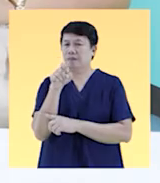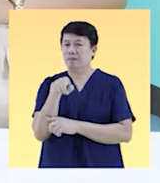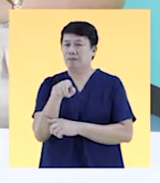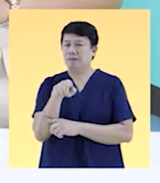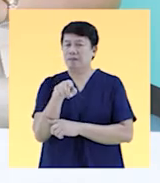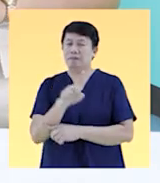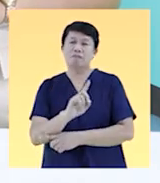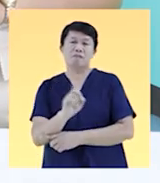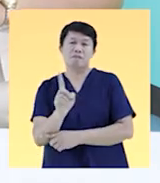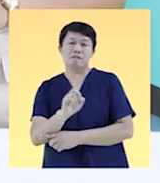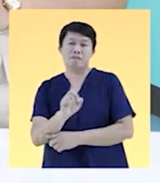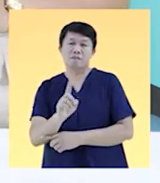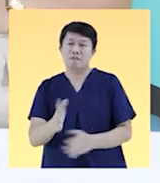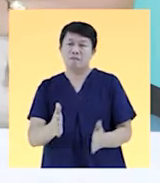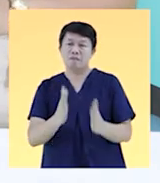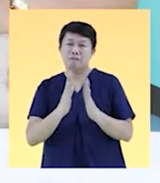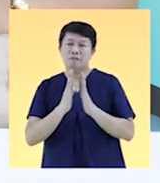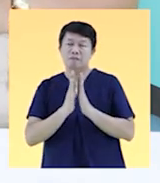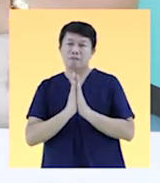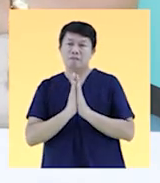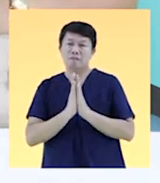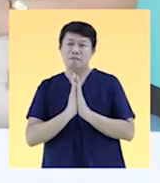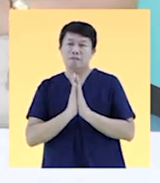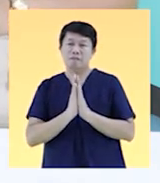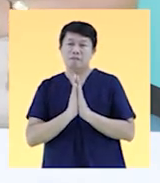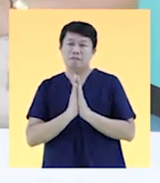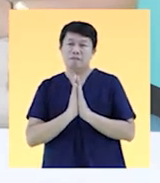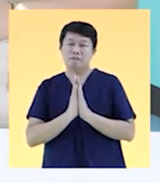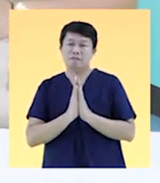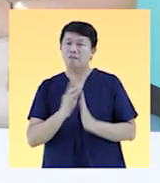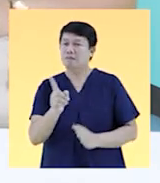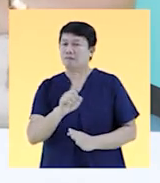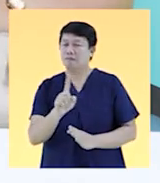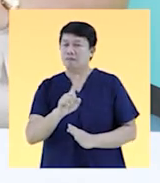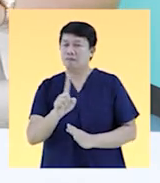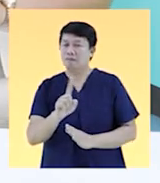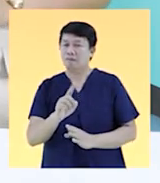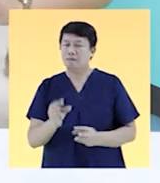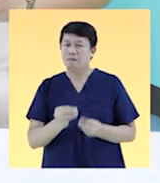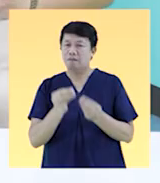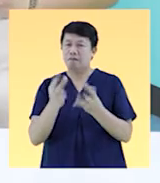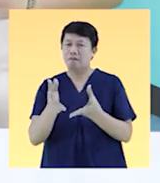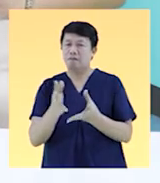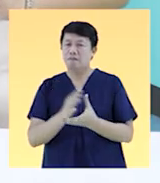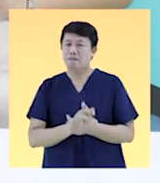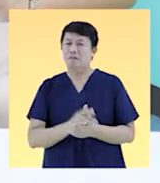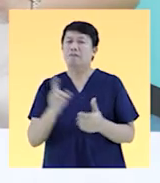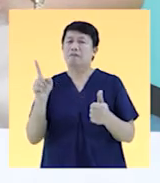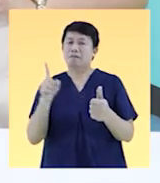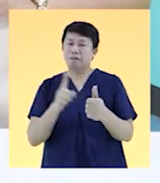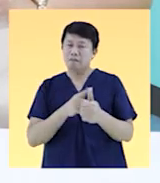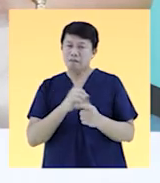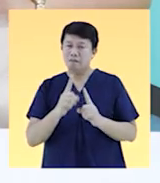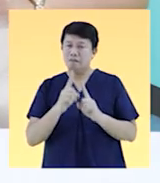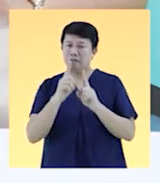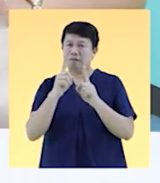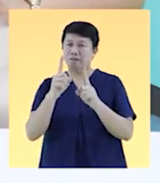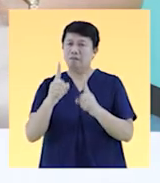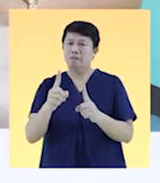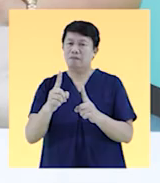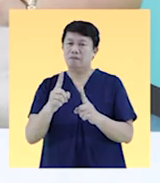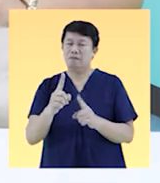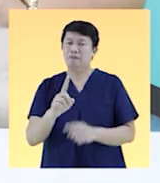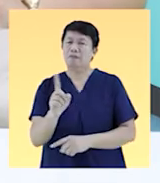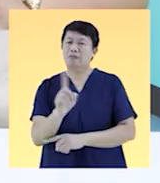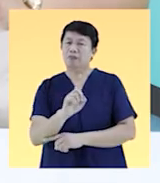tanong na what is asked at what are given. Una nating sagutin